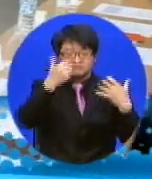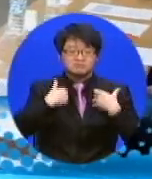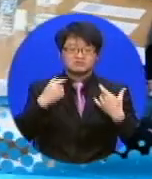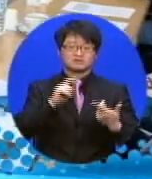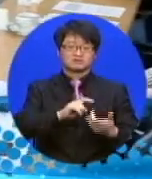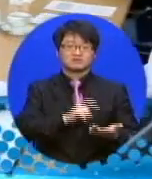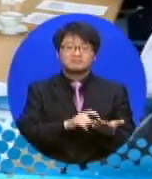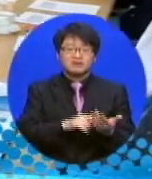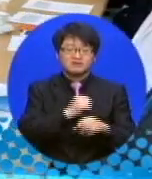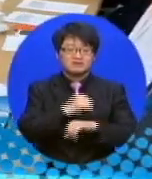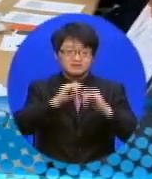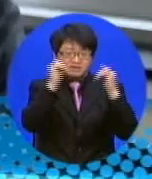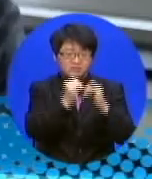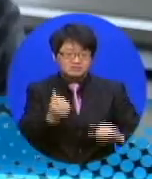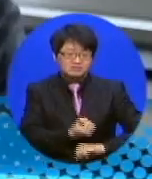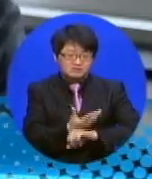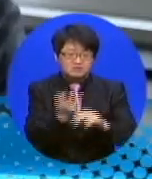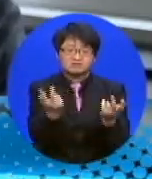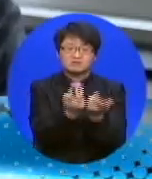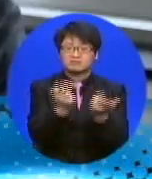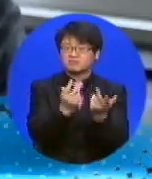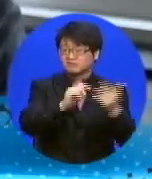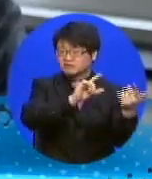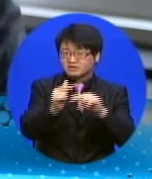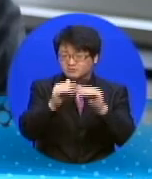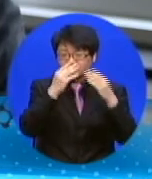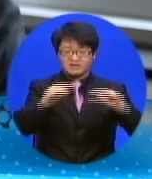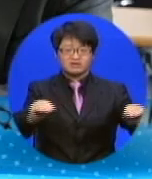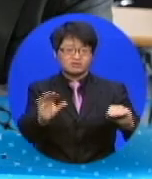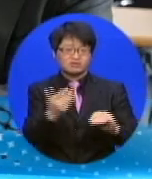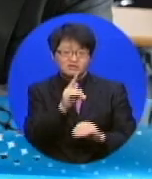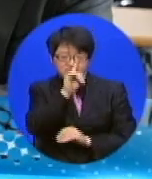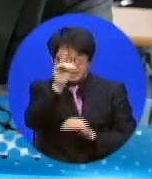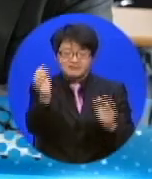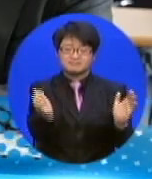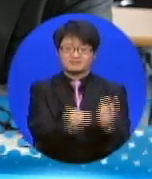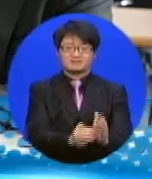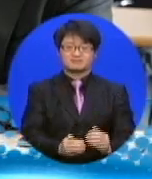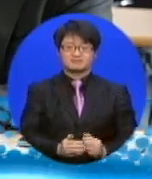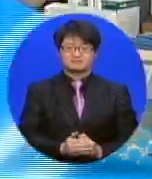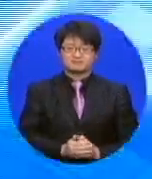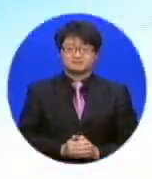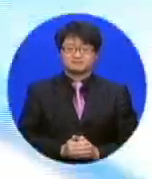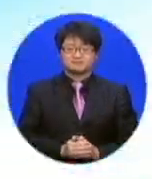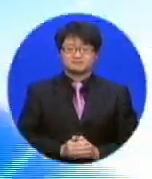시급히 사회복지 전달체계의 구조적 문제를 해결해야 한다고 목소리를 높였습니다.